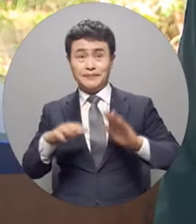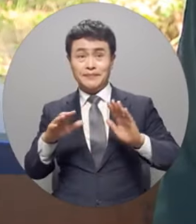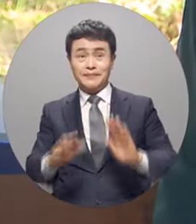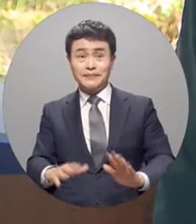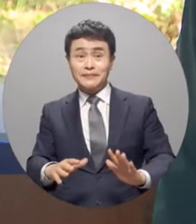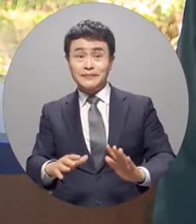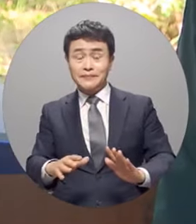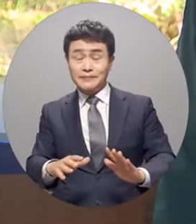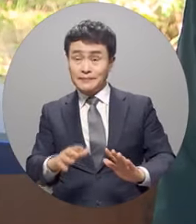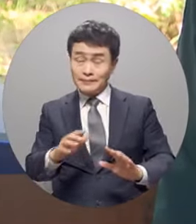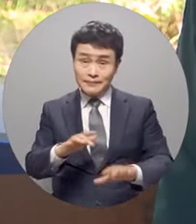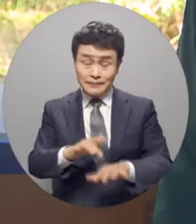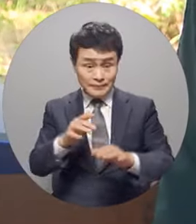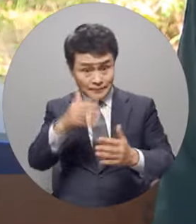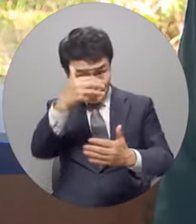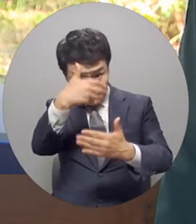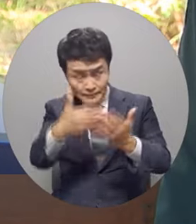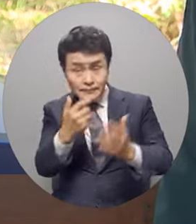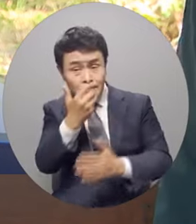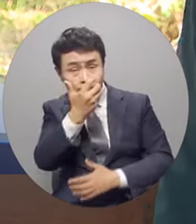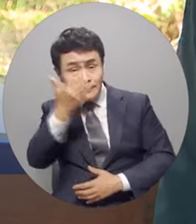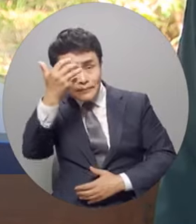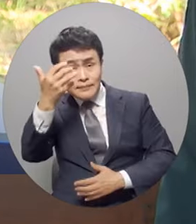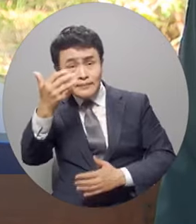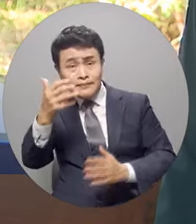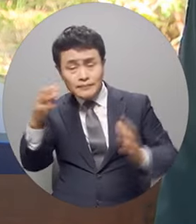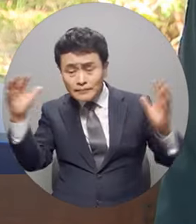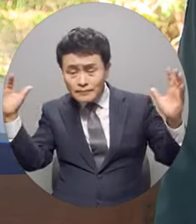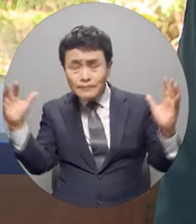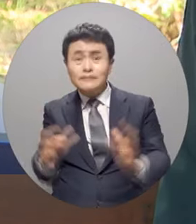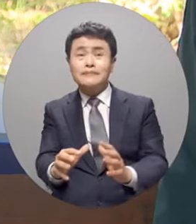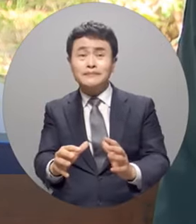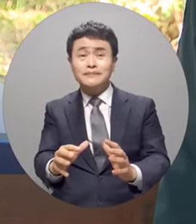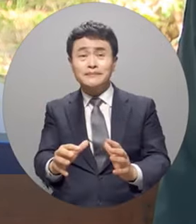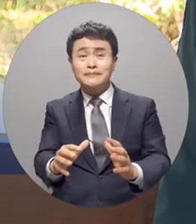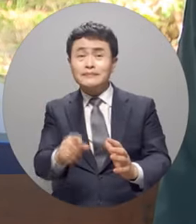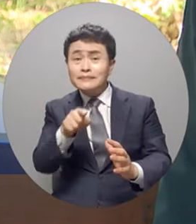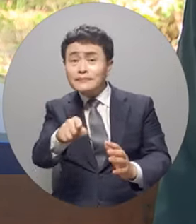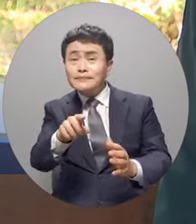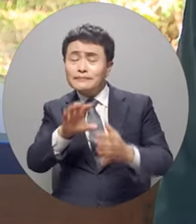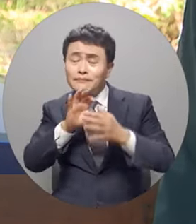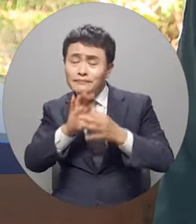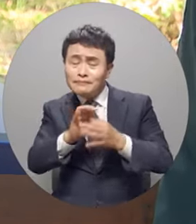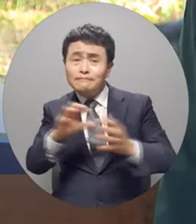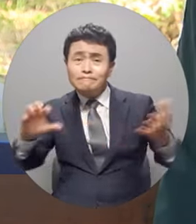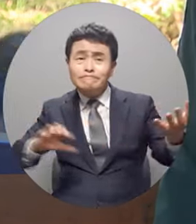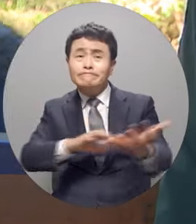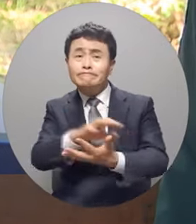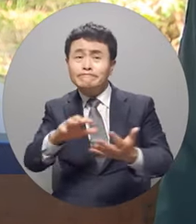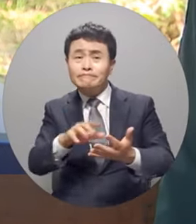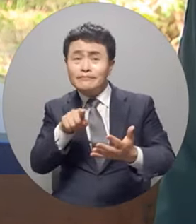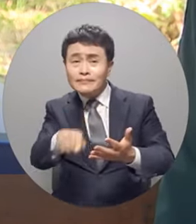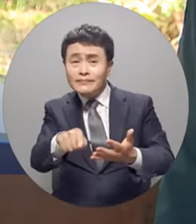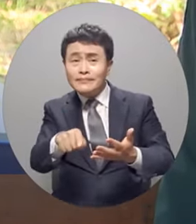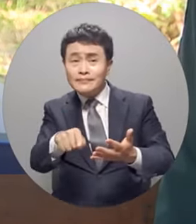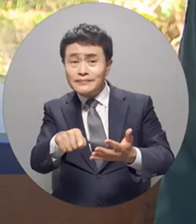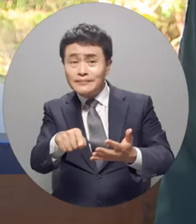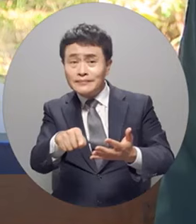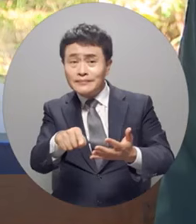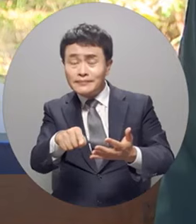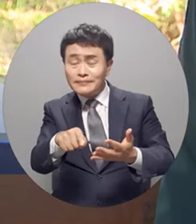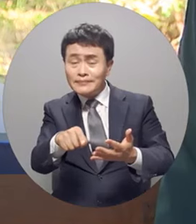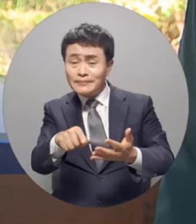요소, 환상적인 리얼리즘의 요소, 그것들하고 가미 돼서 그